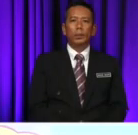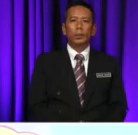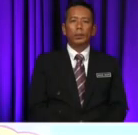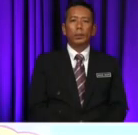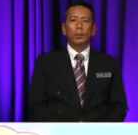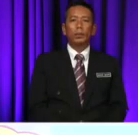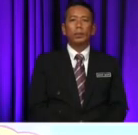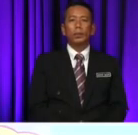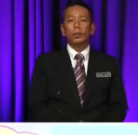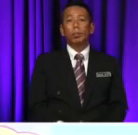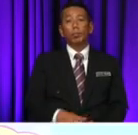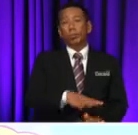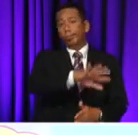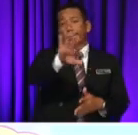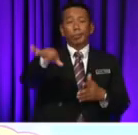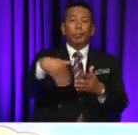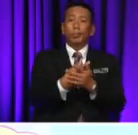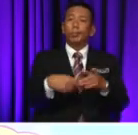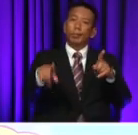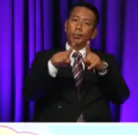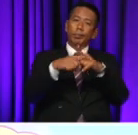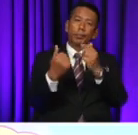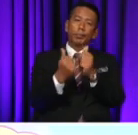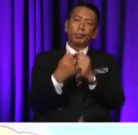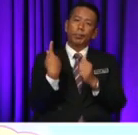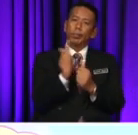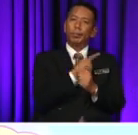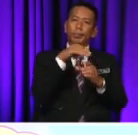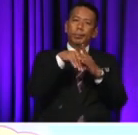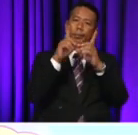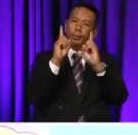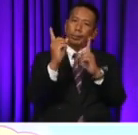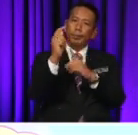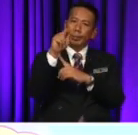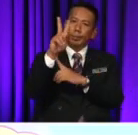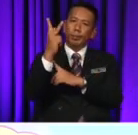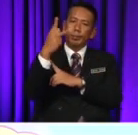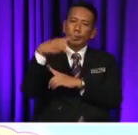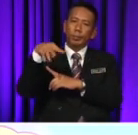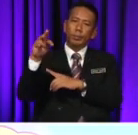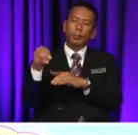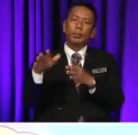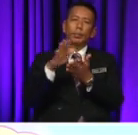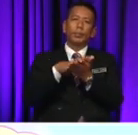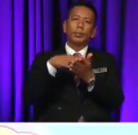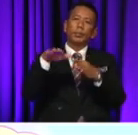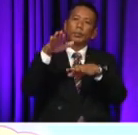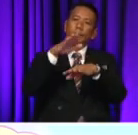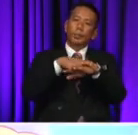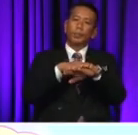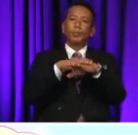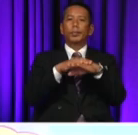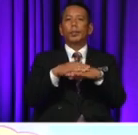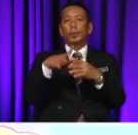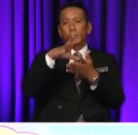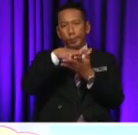ahlan wa sahlan adalah sekarang bersama dengan kami dalam bidik TV KPM slot Menengah Atas dan hari ini kita belajar tentang